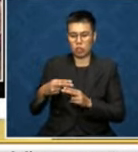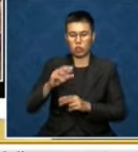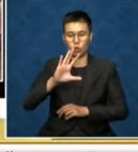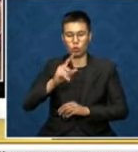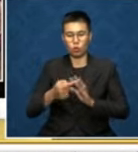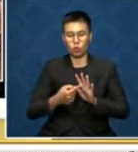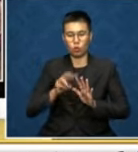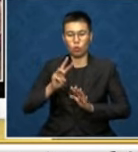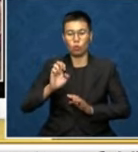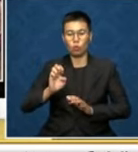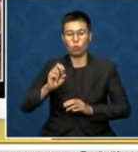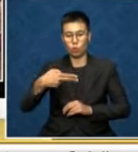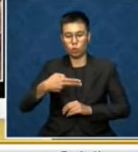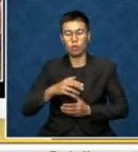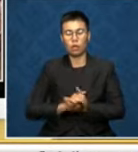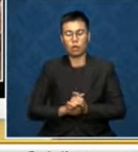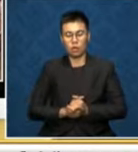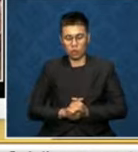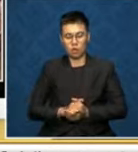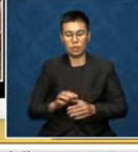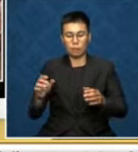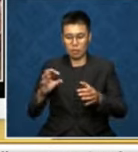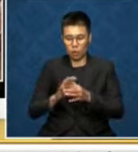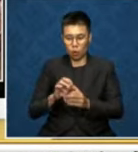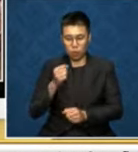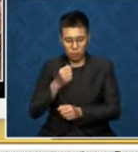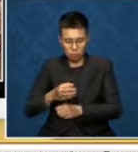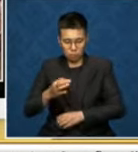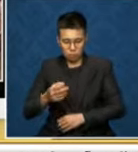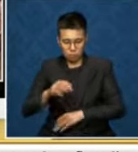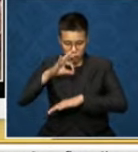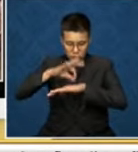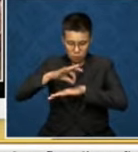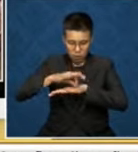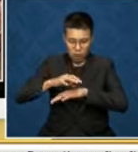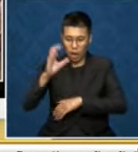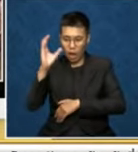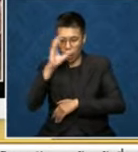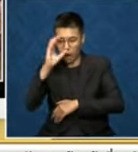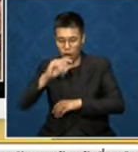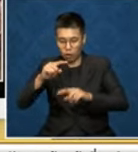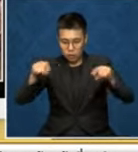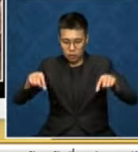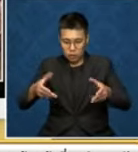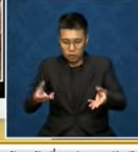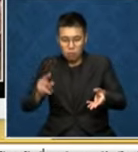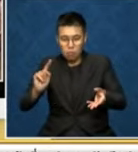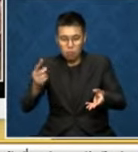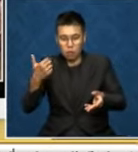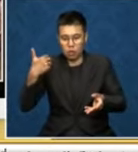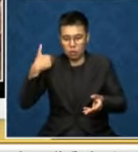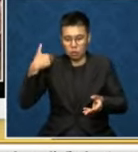ายจัดหาที่ดินรวมถึงผู้ร่วมงานคือนายสนจินดาสงวนนะครับผอ.โครงการหลังจากนั้